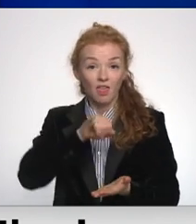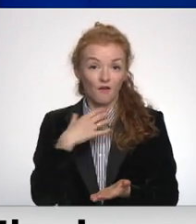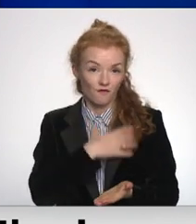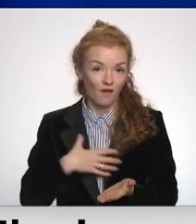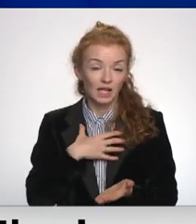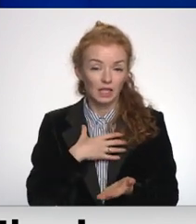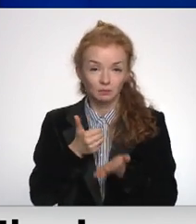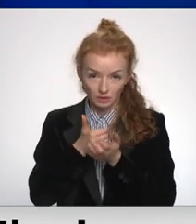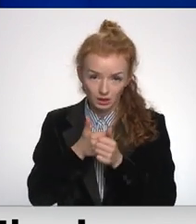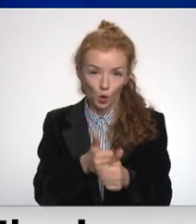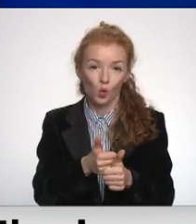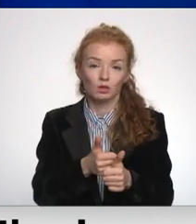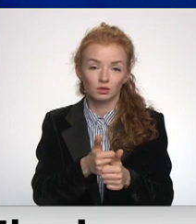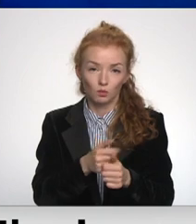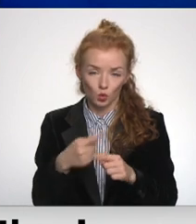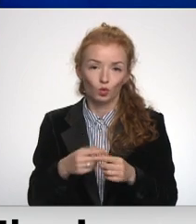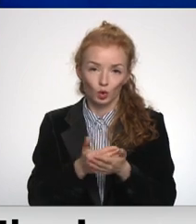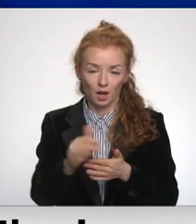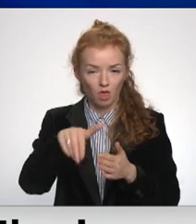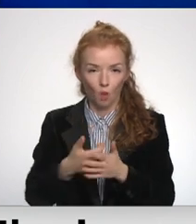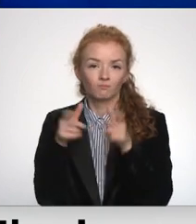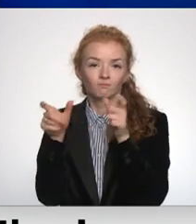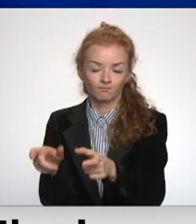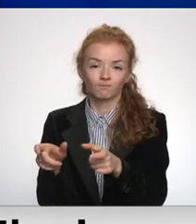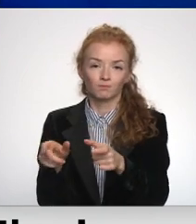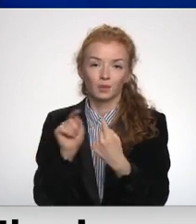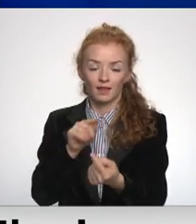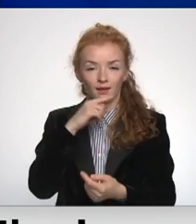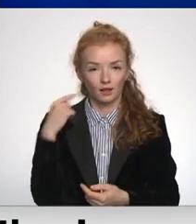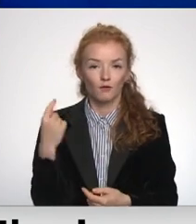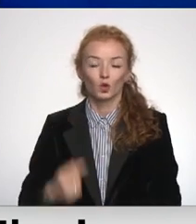vajadzēs, sekos jaunas.